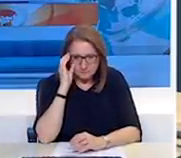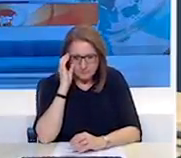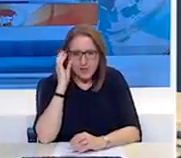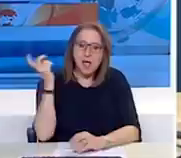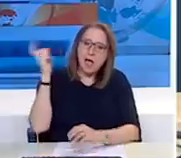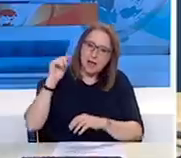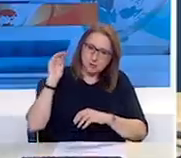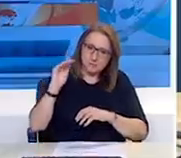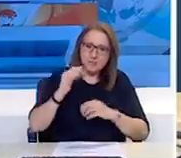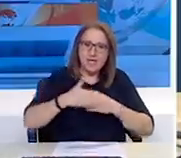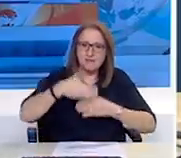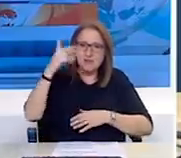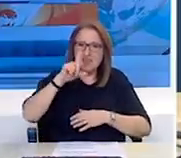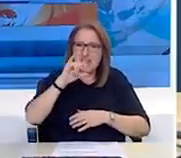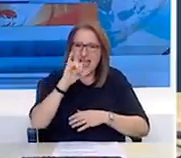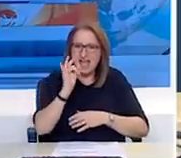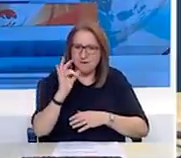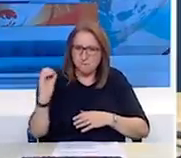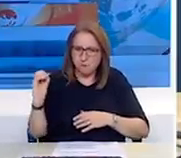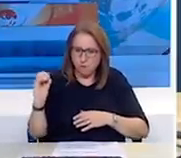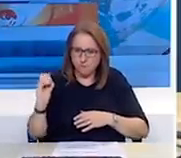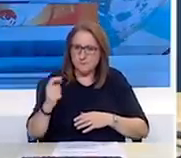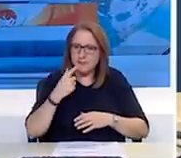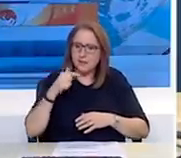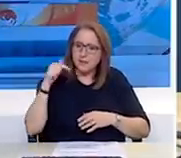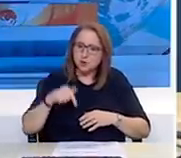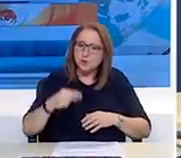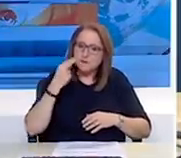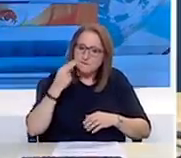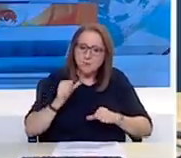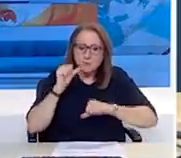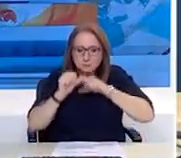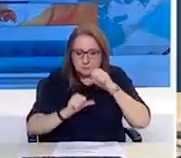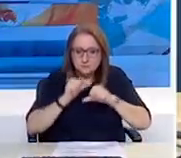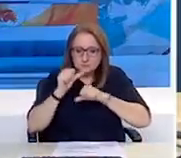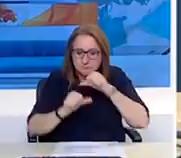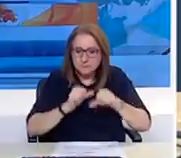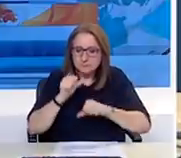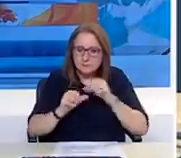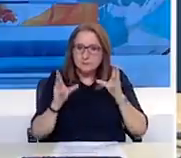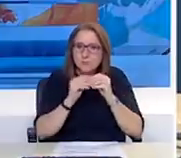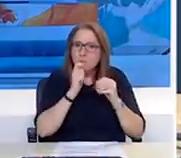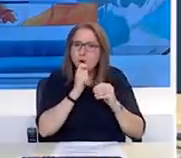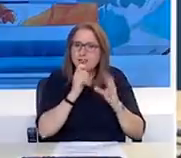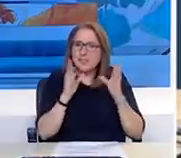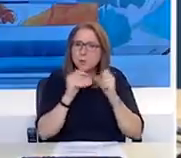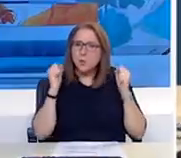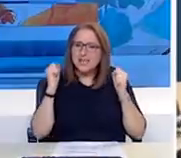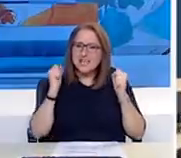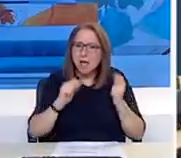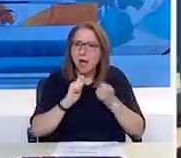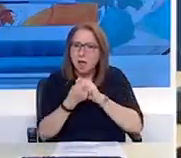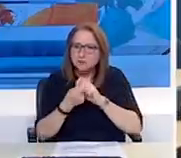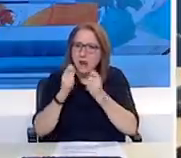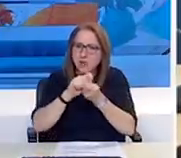τα δεδομένα αλλάζουν, με αποτέλεσμα να αλλάζουν και οι πολιτικές υγείας όπως είδαμε στην πανδημία. Μήπως θα πρέπει να υπάρξουν νέες συστάσεις